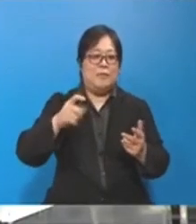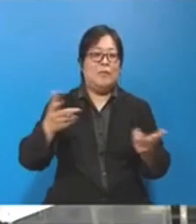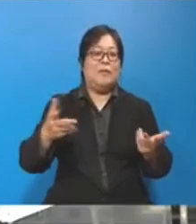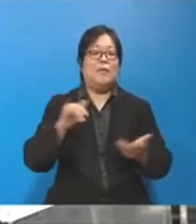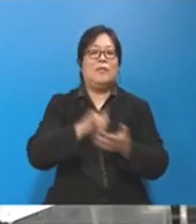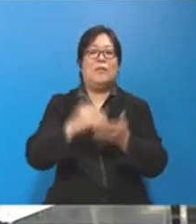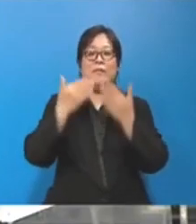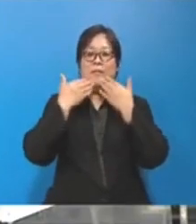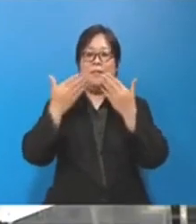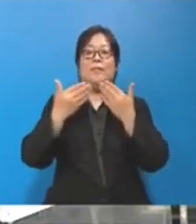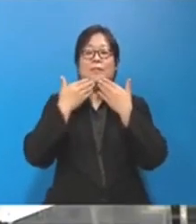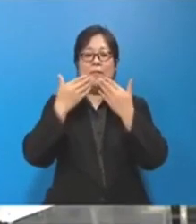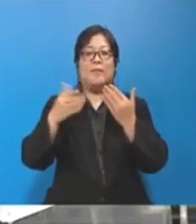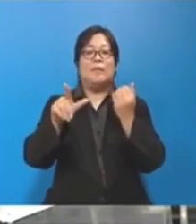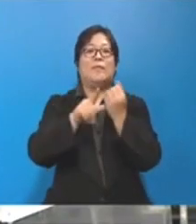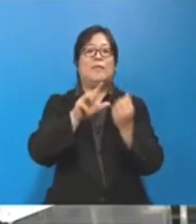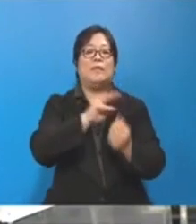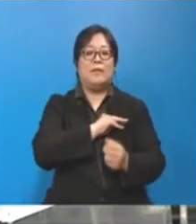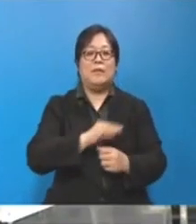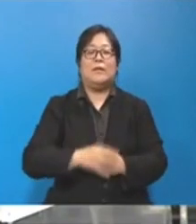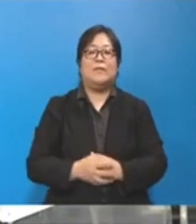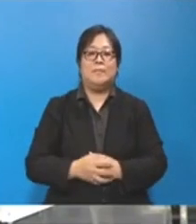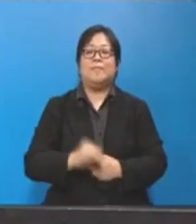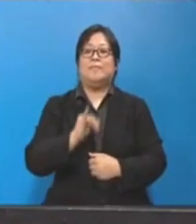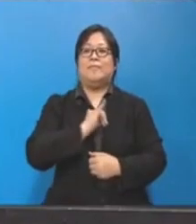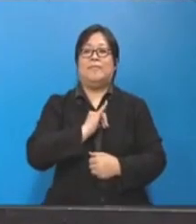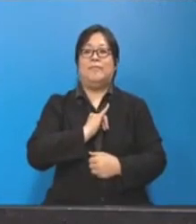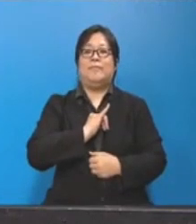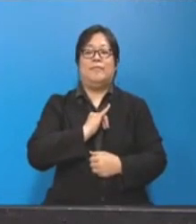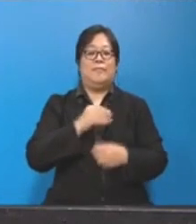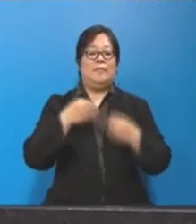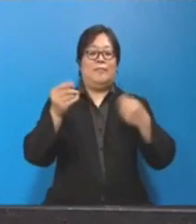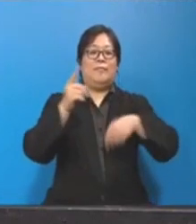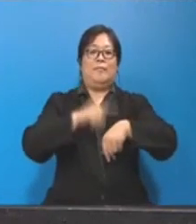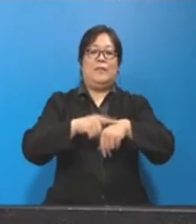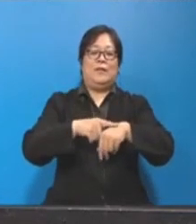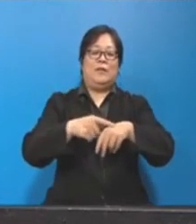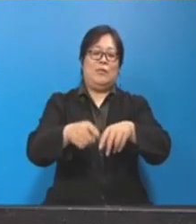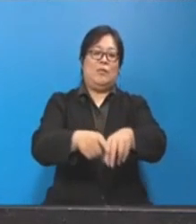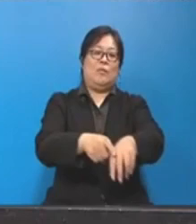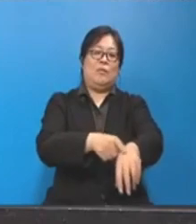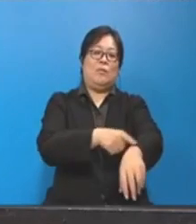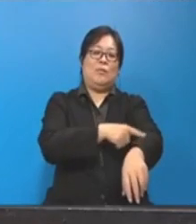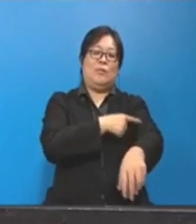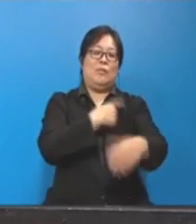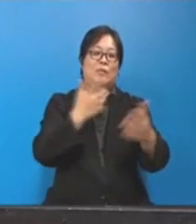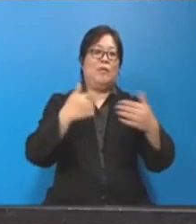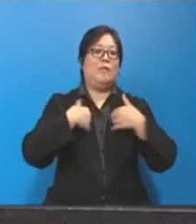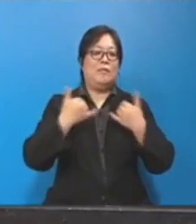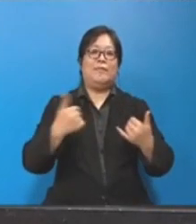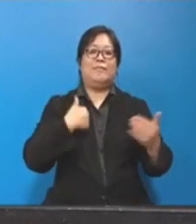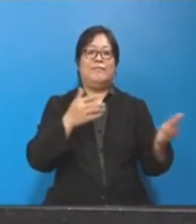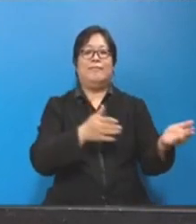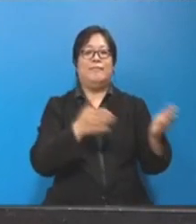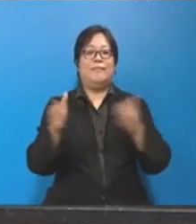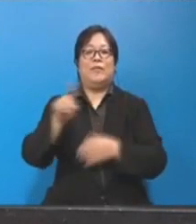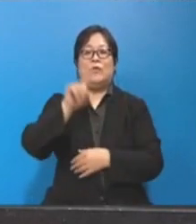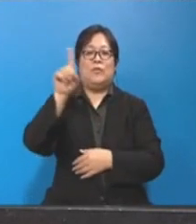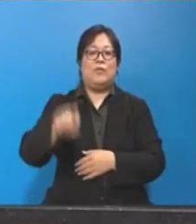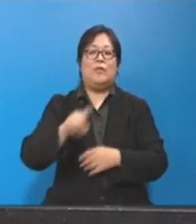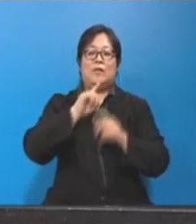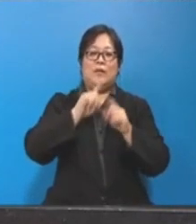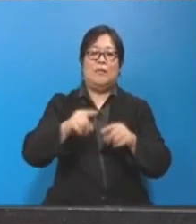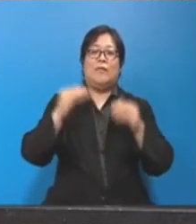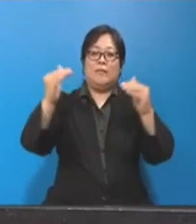rasa jadi sekian terima kasih kasih Mp3 Telah Mas bagi masih terlalu panjang sauna teruskan kepada soal